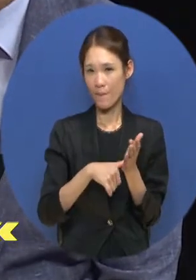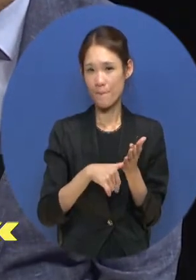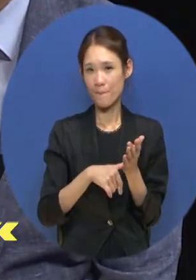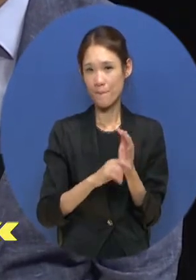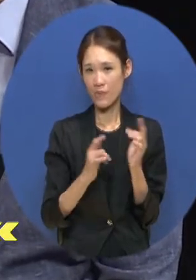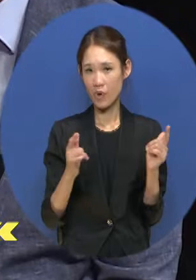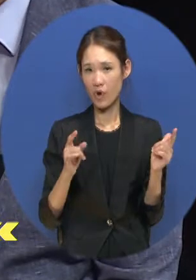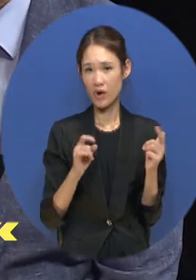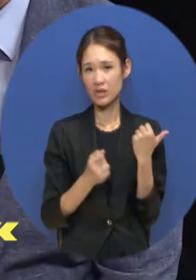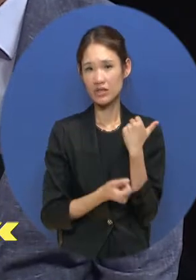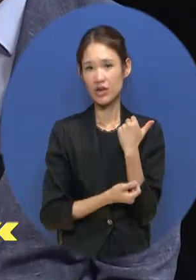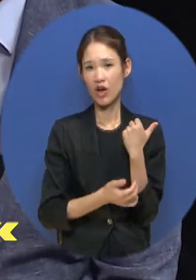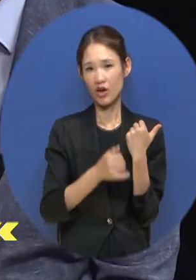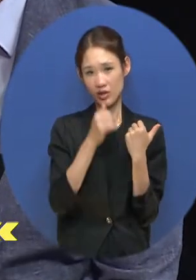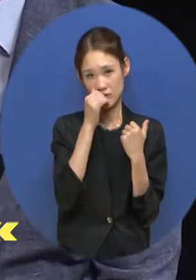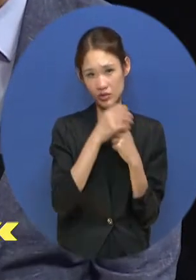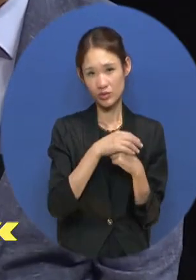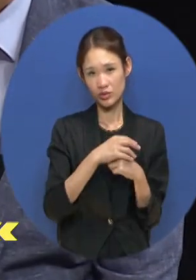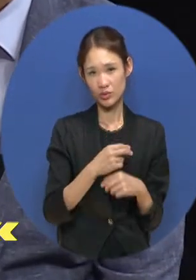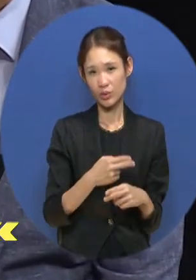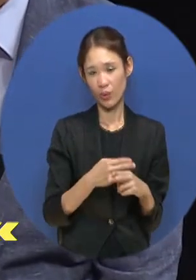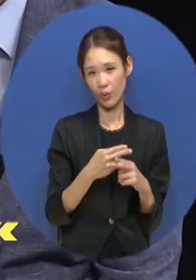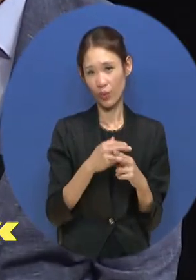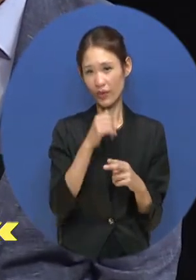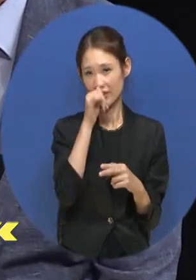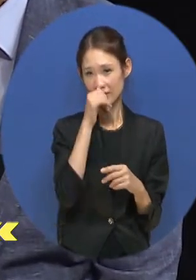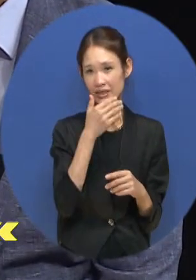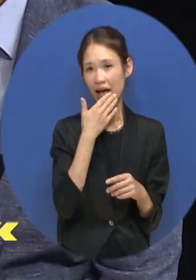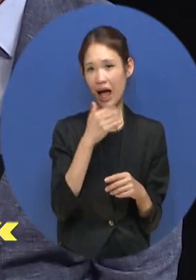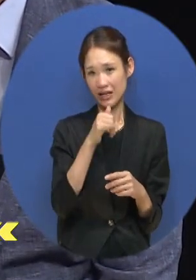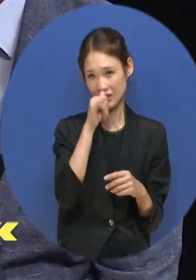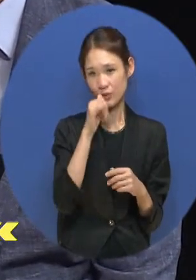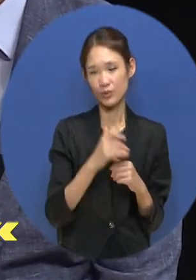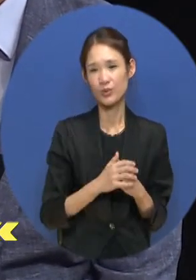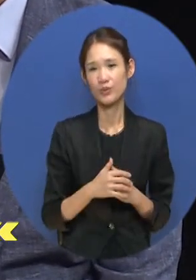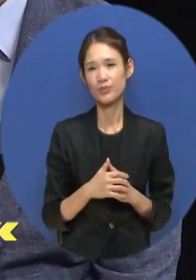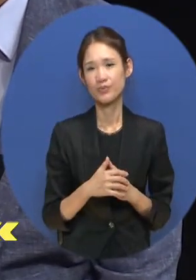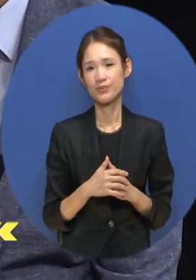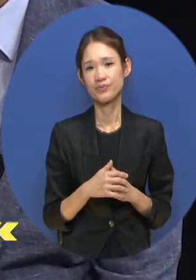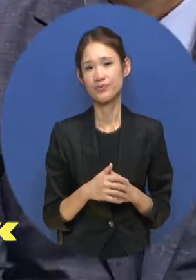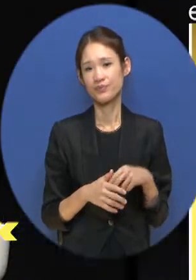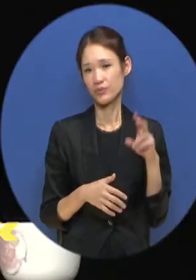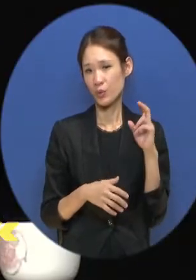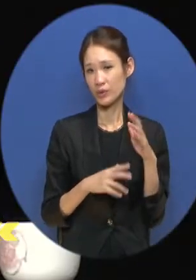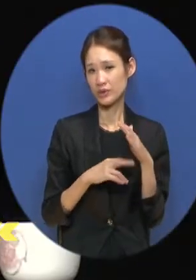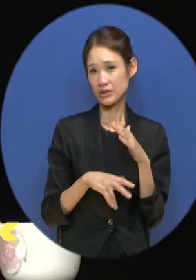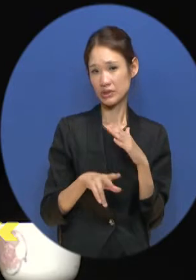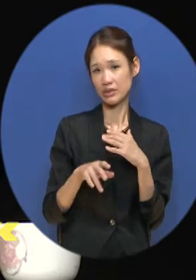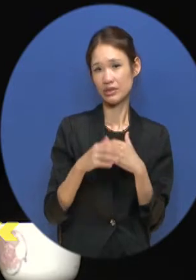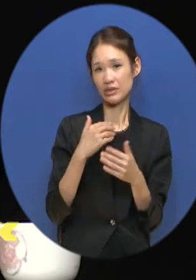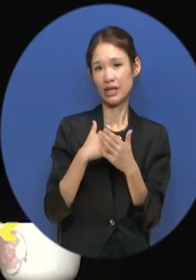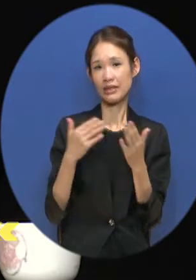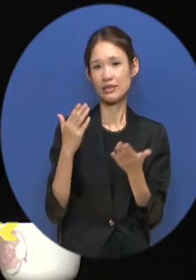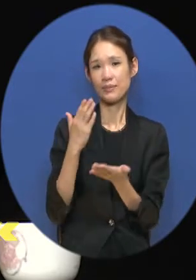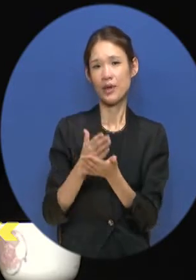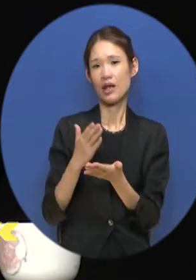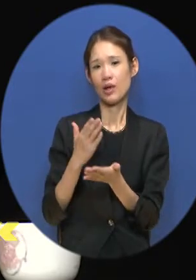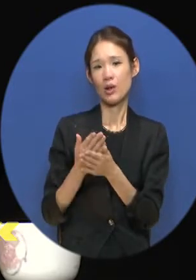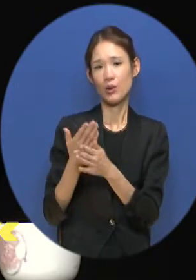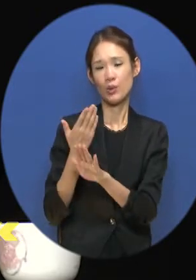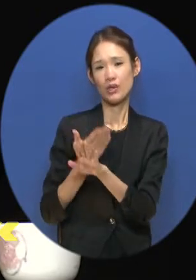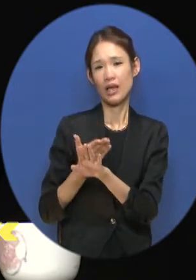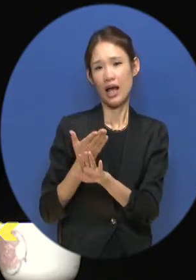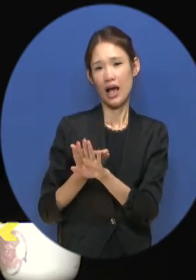오염도의 영향이 농축될 수 있는 그런 있다. 개연성이 있죠. 혹시 이제 지하철 객실 말고